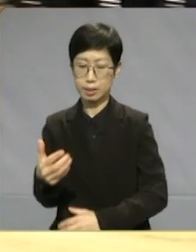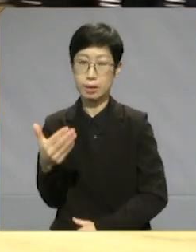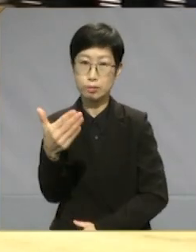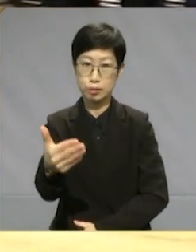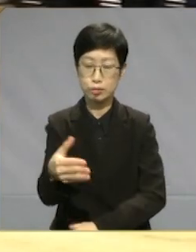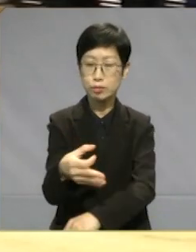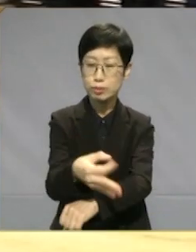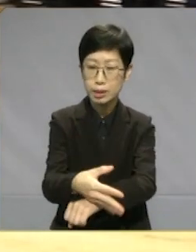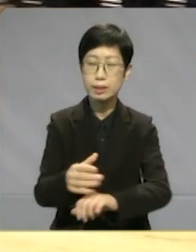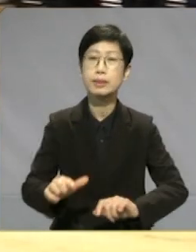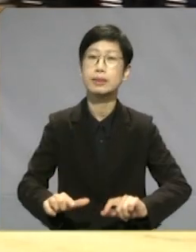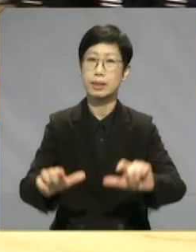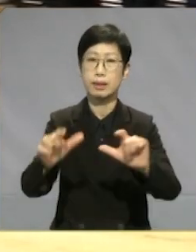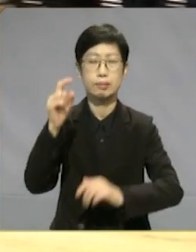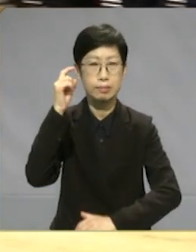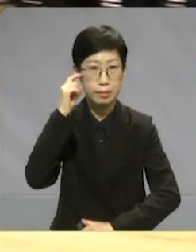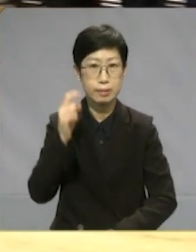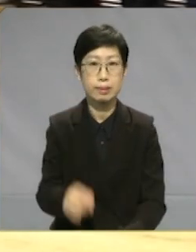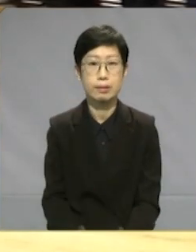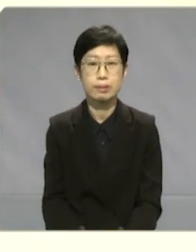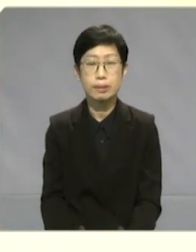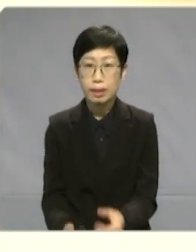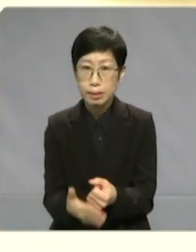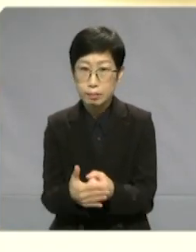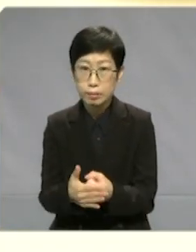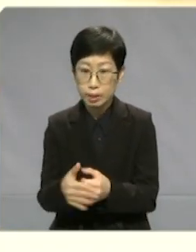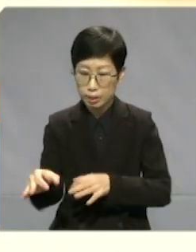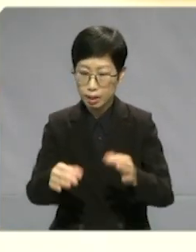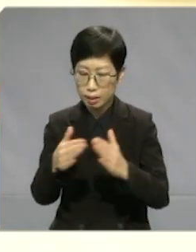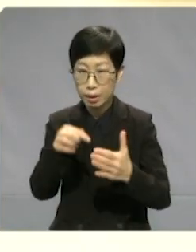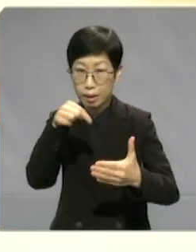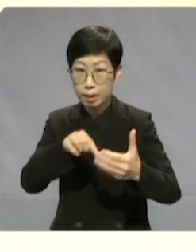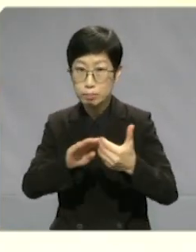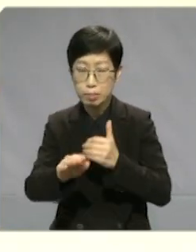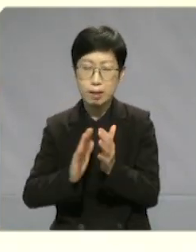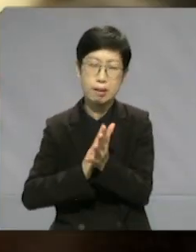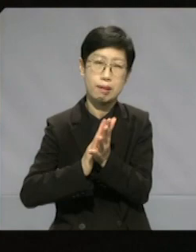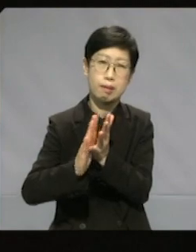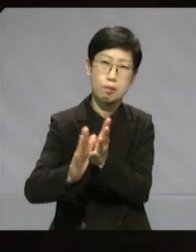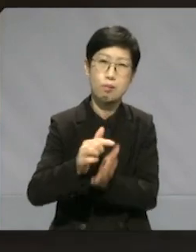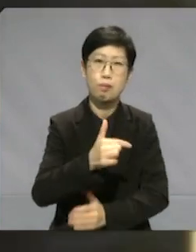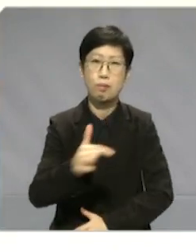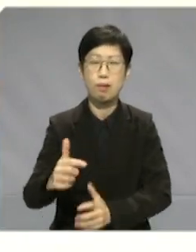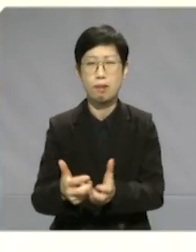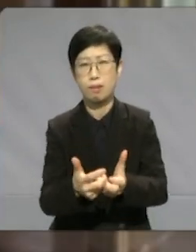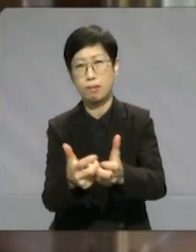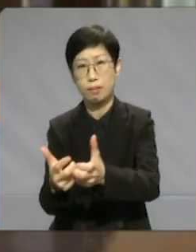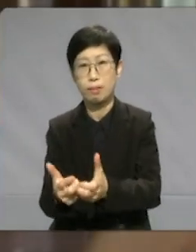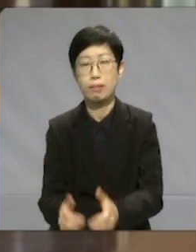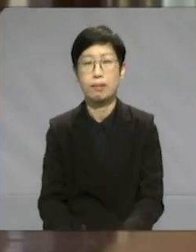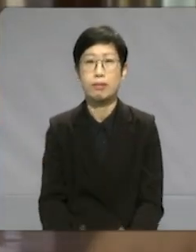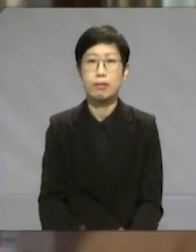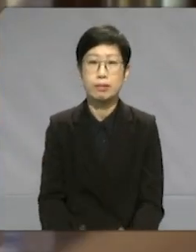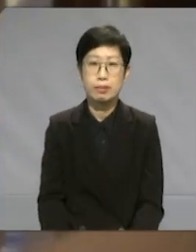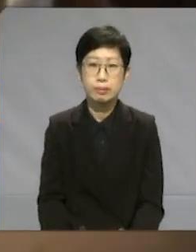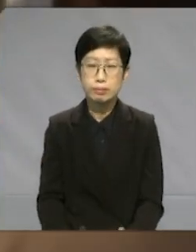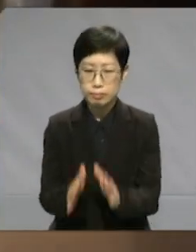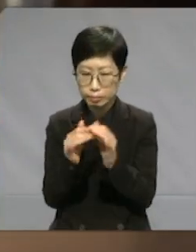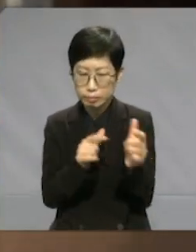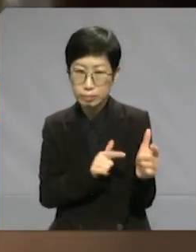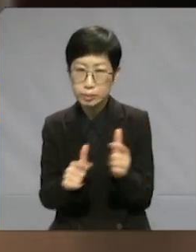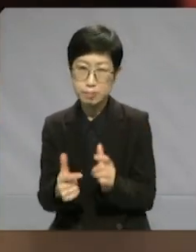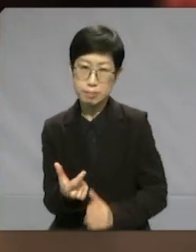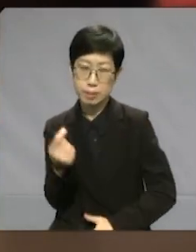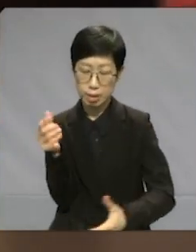쇼핑의 날로 인식되고 있습니다. 때문에 매장 안팎이 줄지어선 쇼핑객들로 붐비고 있는데요. 쇼핑객들은